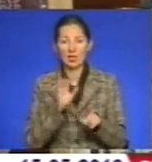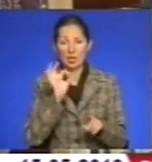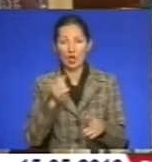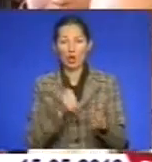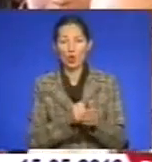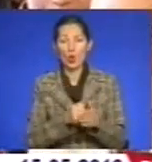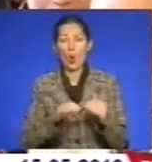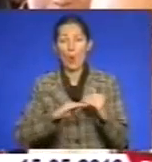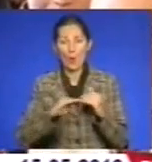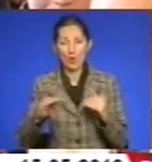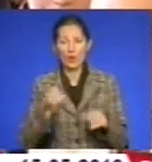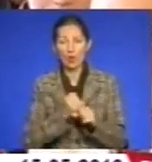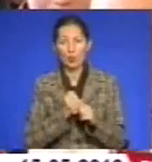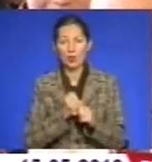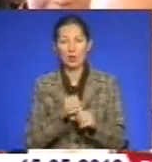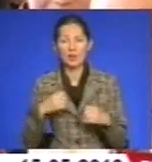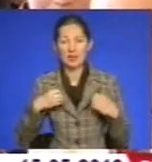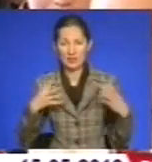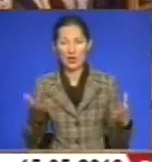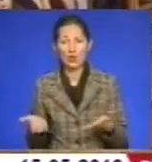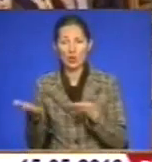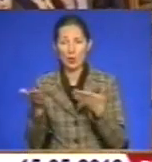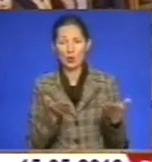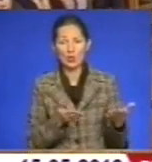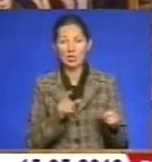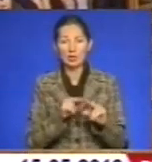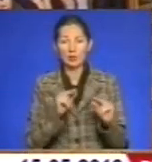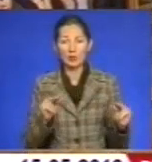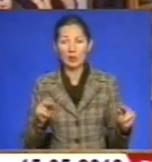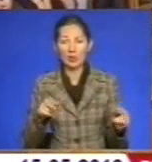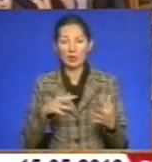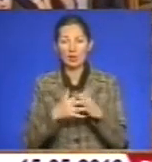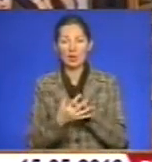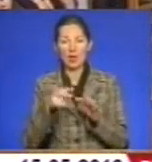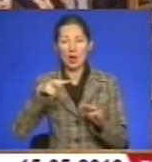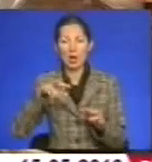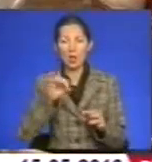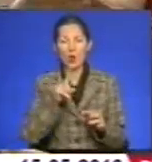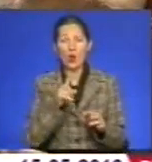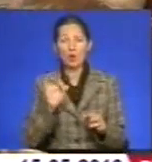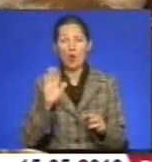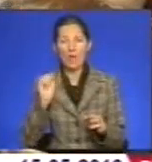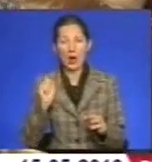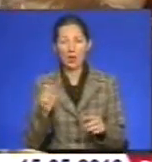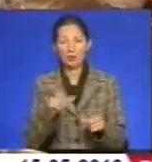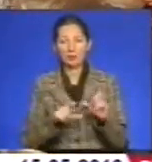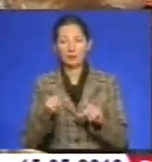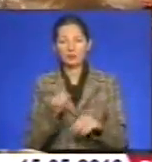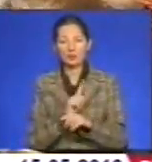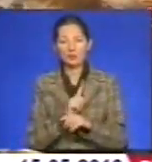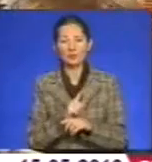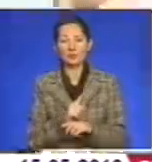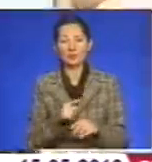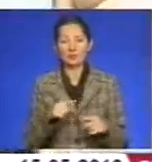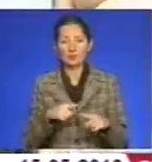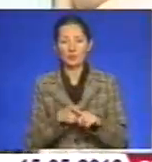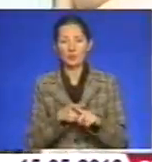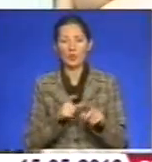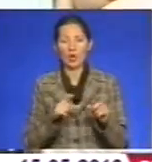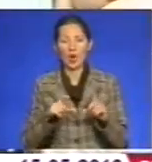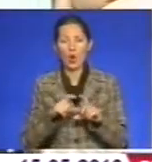польових робіт. На свято запросили школярів із Лозови Тернопільського району та студентів Тернопільського технічного коледжу.